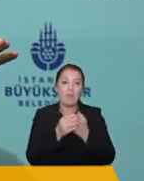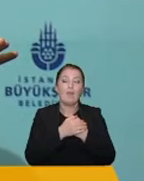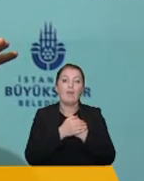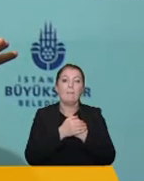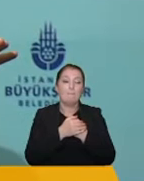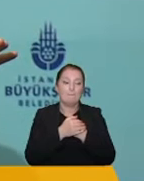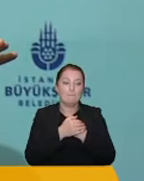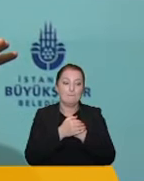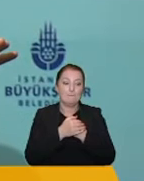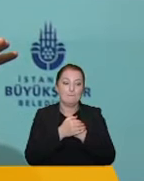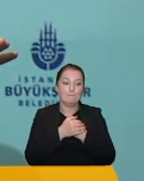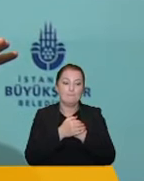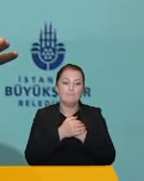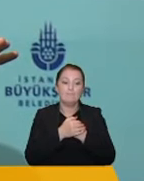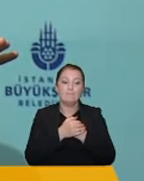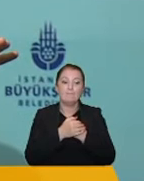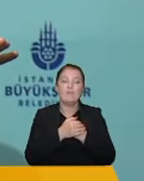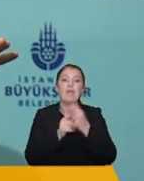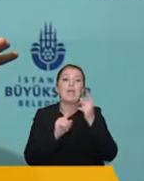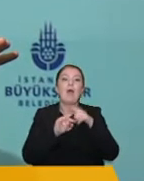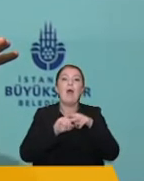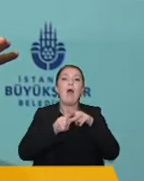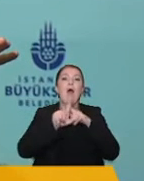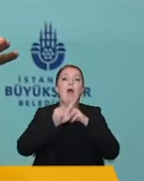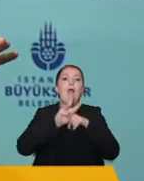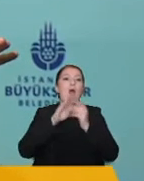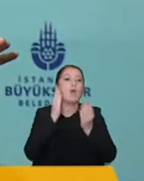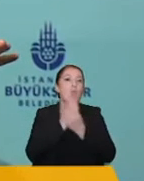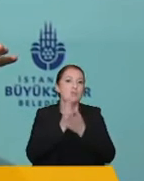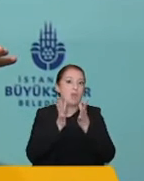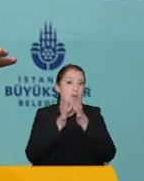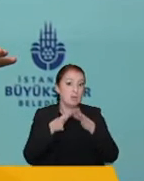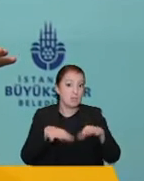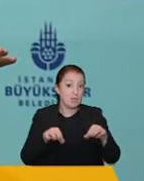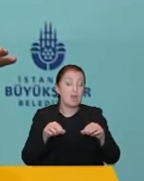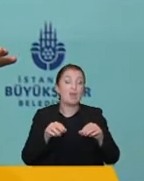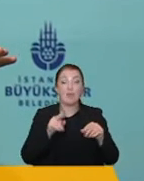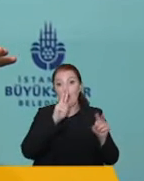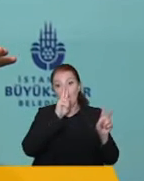Bu memlekette ihale dosyalarını hazırladık